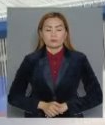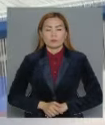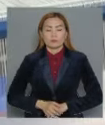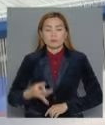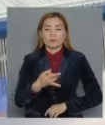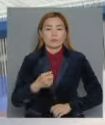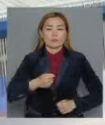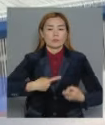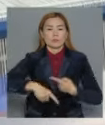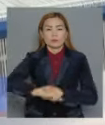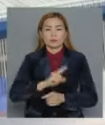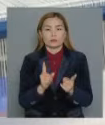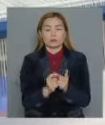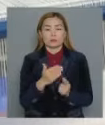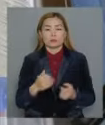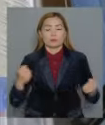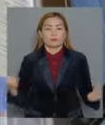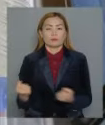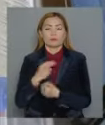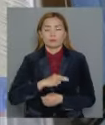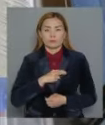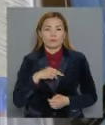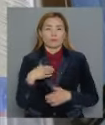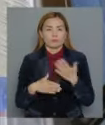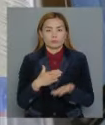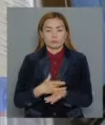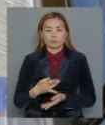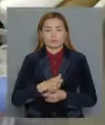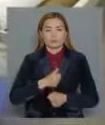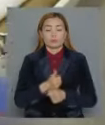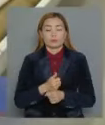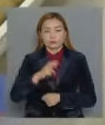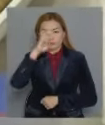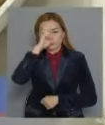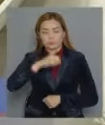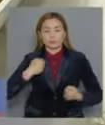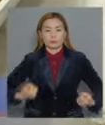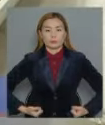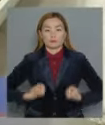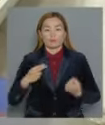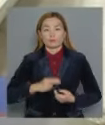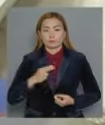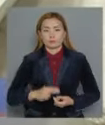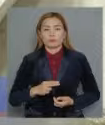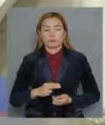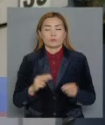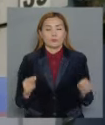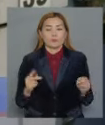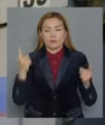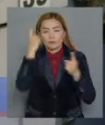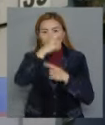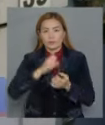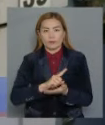Өңірде кәсіпкерлермен кездесу, оларды қолдау жұмыстары қарқын алған. Өңір басшысы мемлекеттен қолдау көрсету жұмыстары ашық әрі жариялы